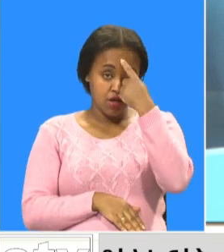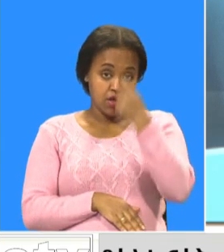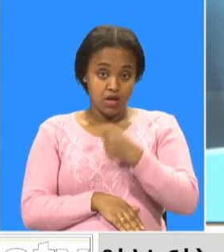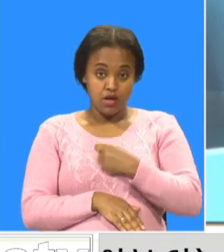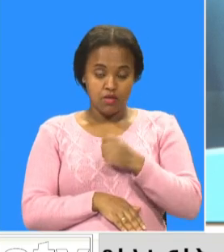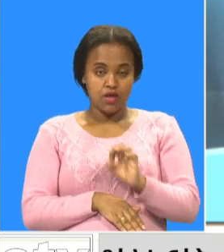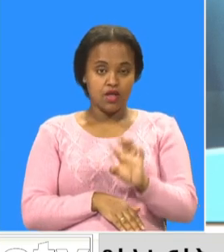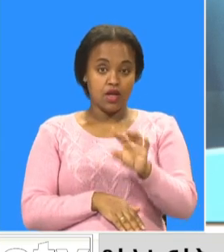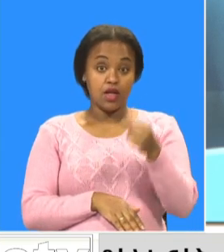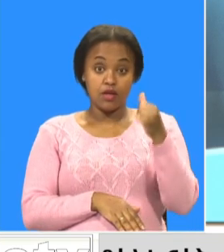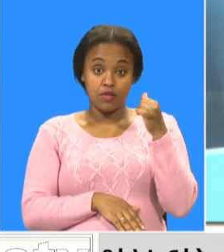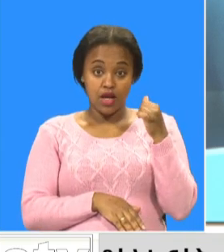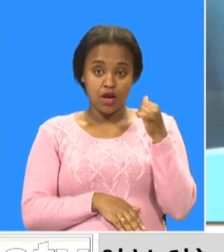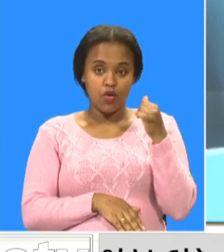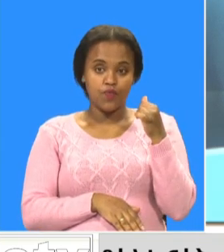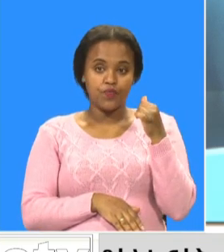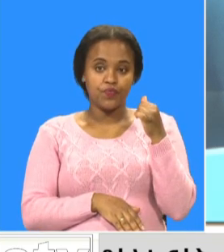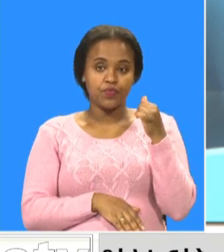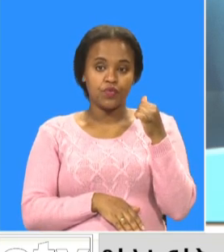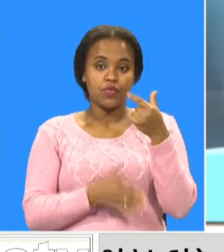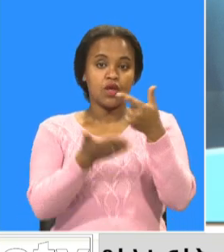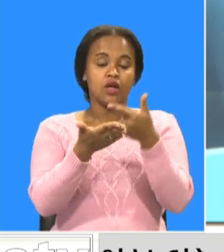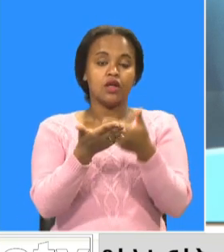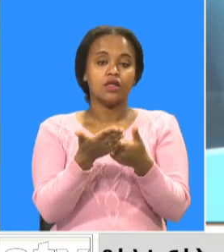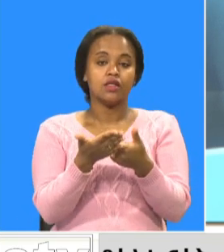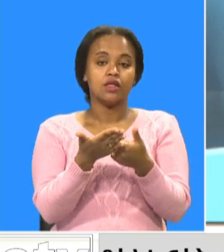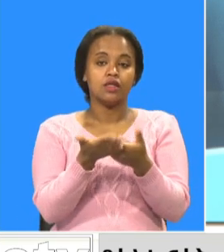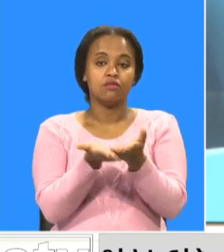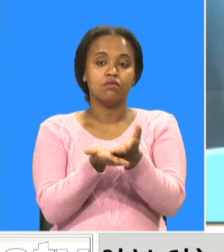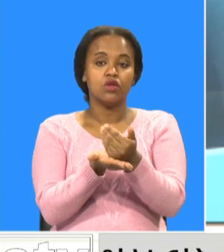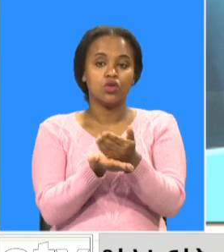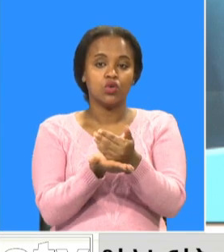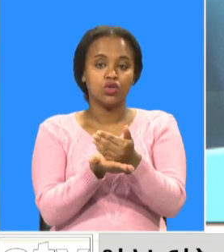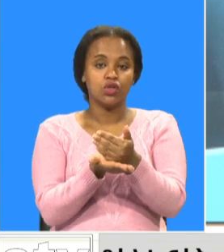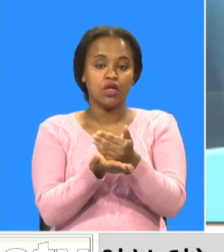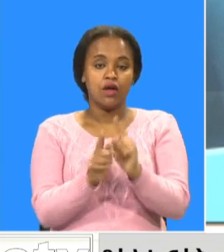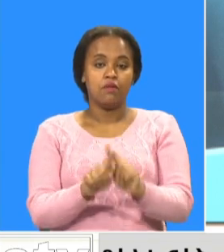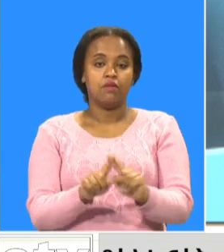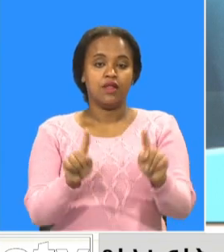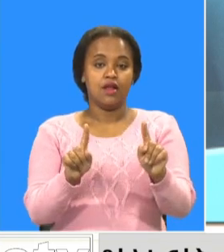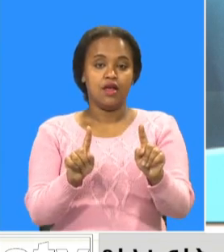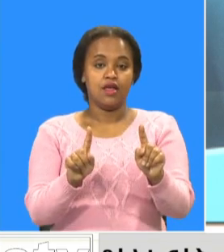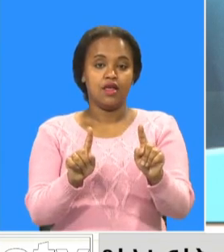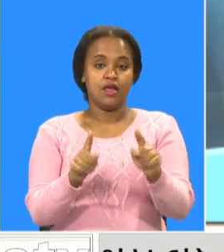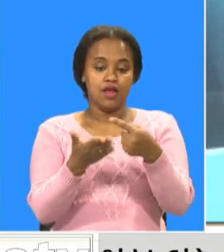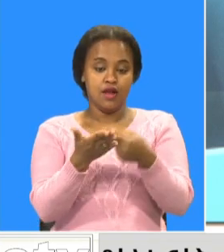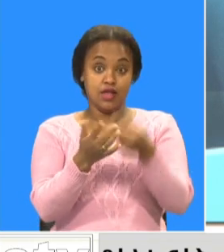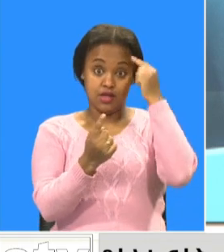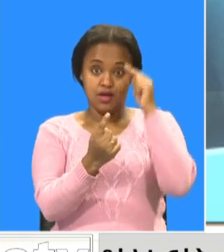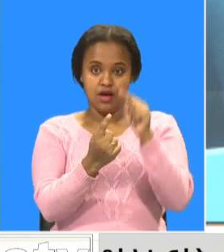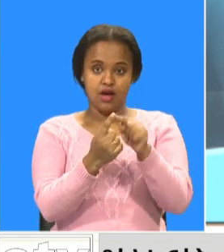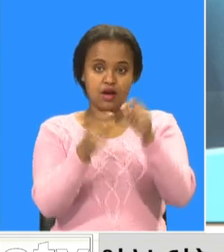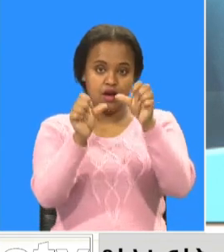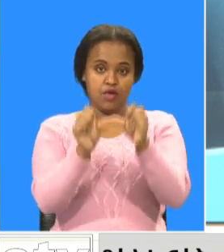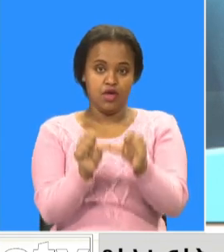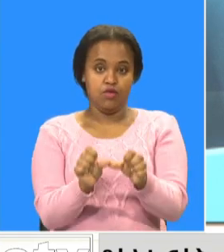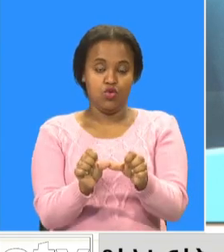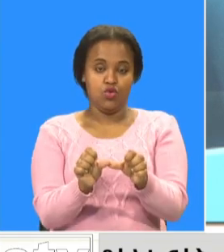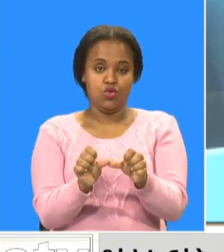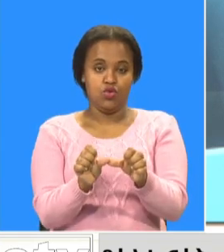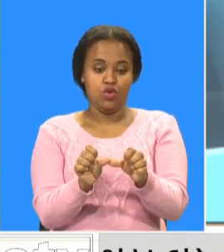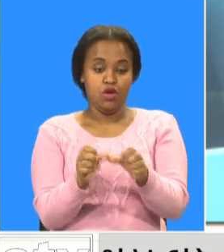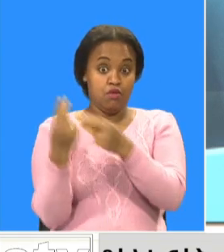የለንም። ሌላው ደግሞ ኢቭን እነዚህ ምርቶች በተለይ ለዚህ ዓላማ የሚውሉ